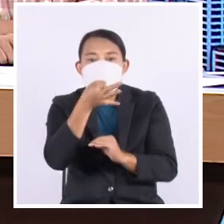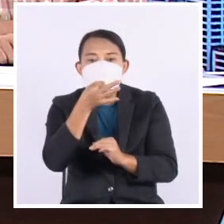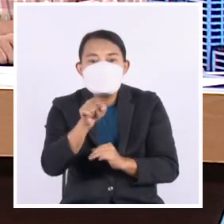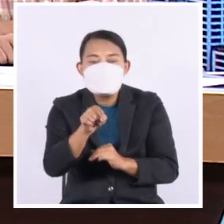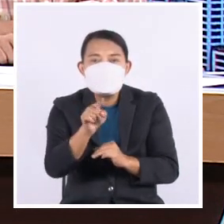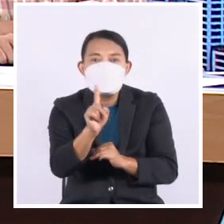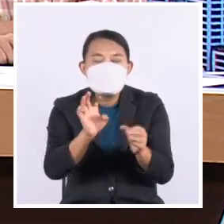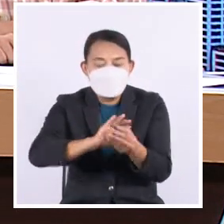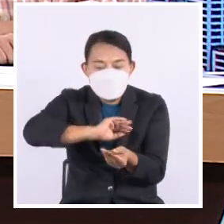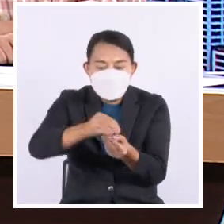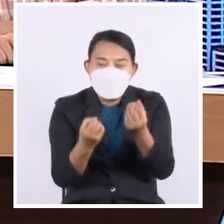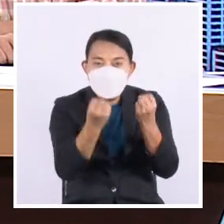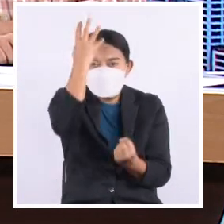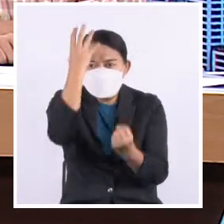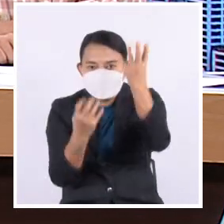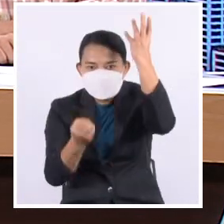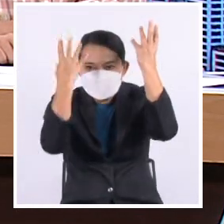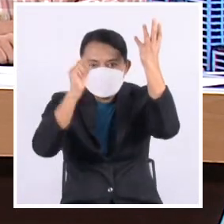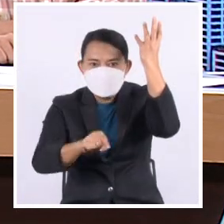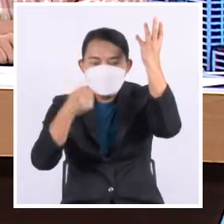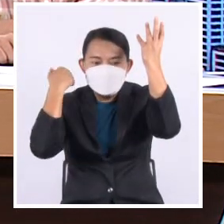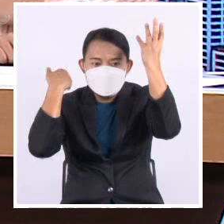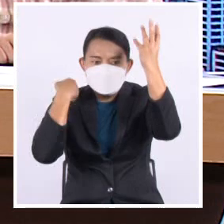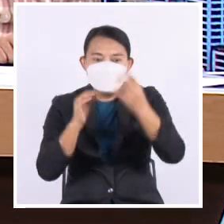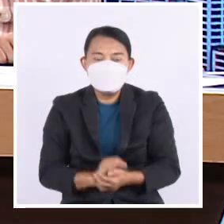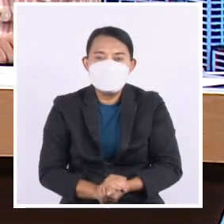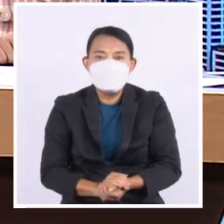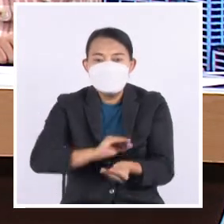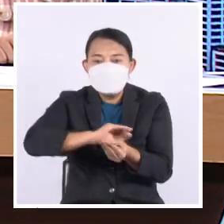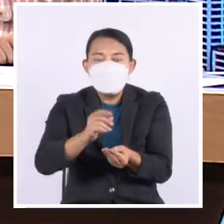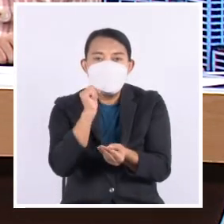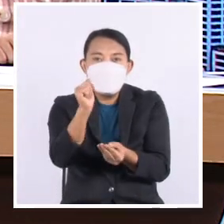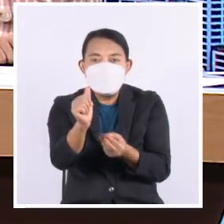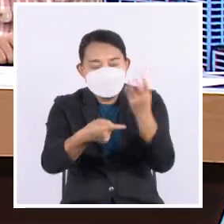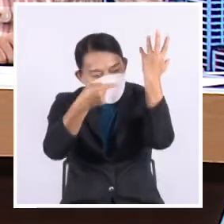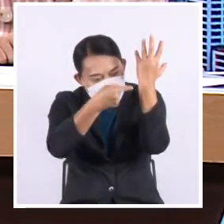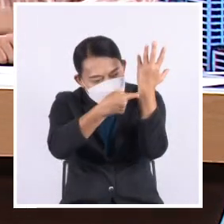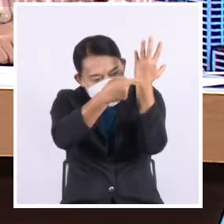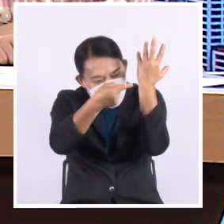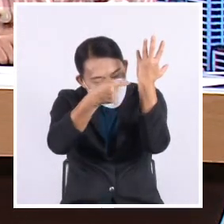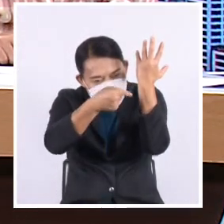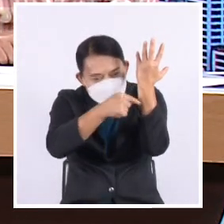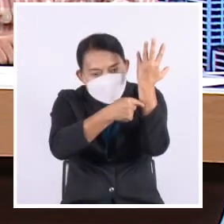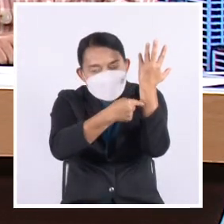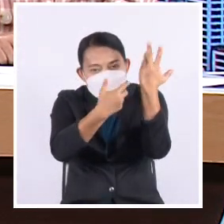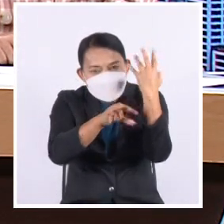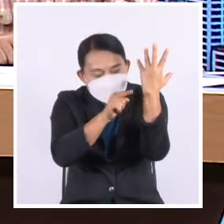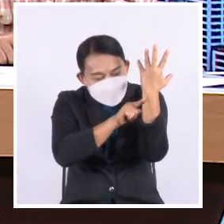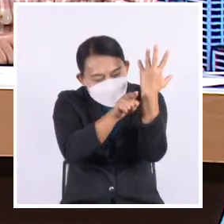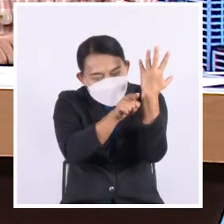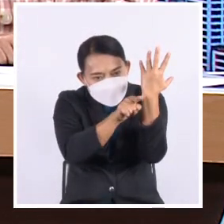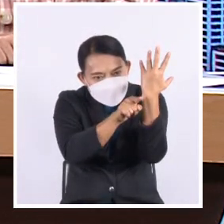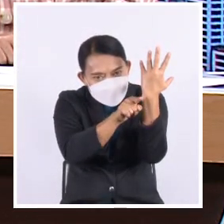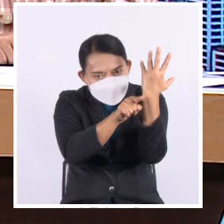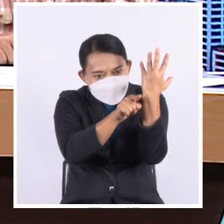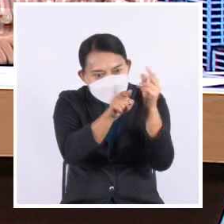หลายสายพันธุ์ก็เลยเอาแต่ละพันธุ์มะม่วงที่ดีๆเนี่ยเอาไปเสียบยอดเสียบยอดแต่ละต้นไว้มันก็แตกออกมาเป็นมะม่วง